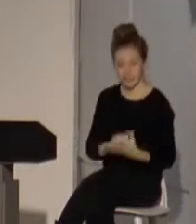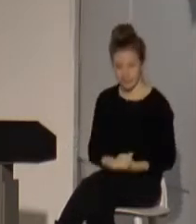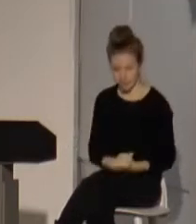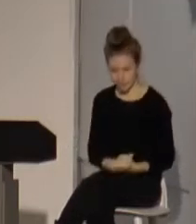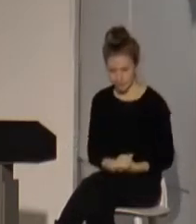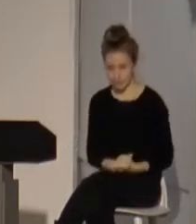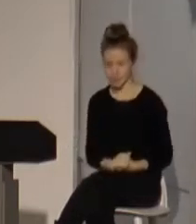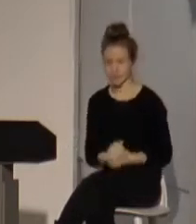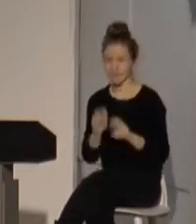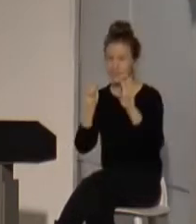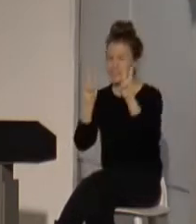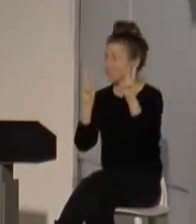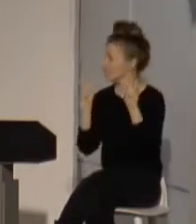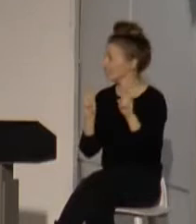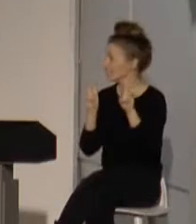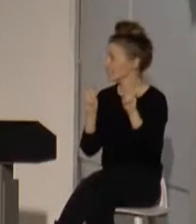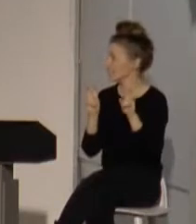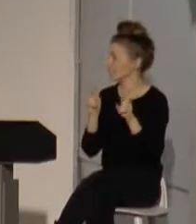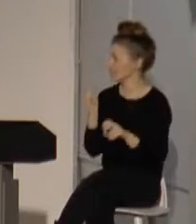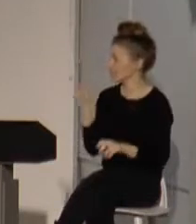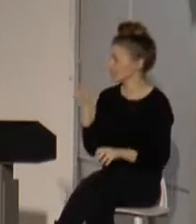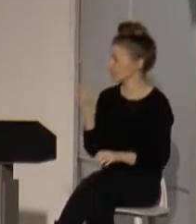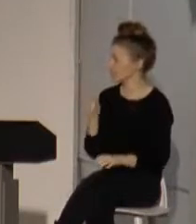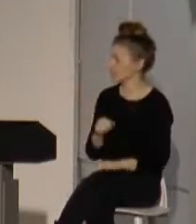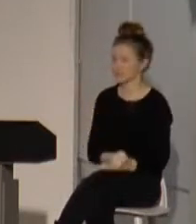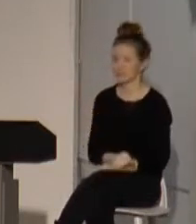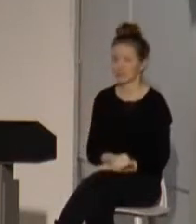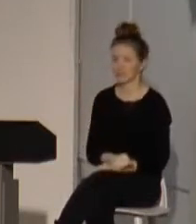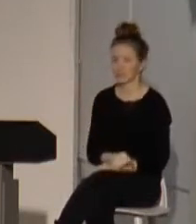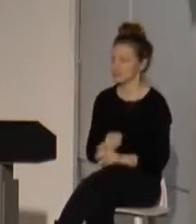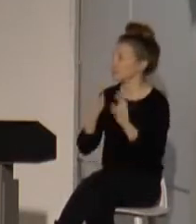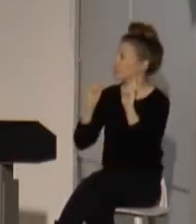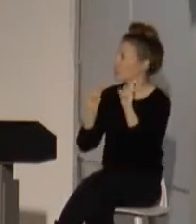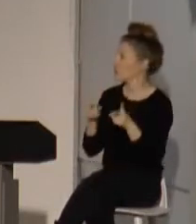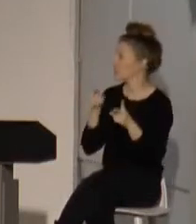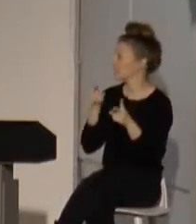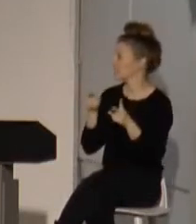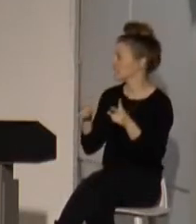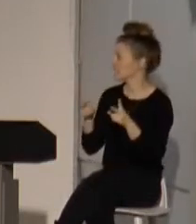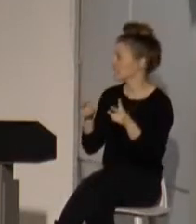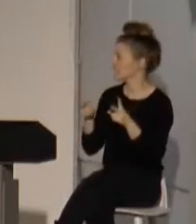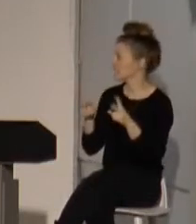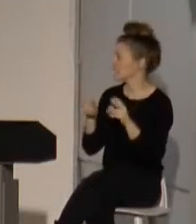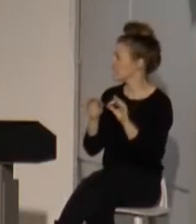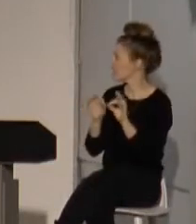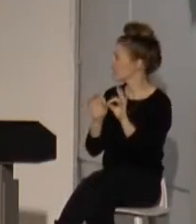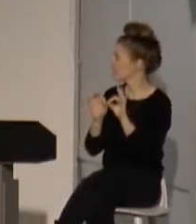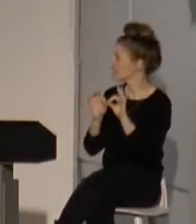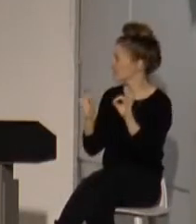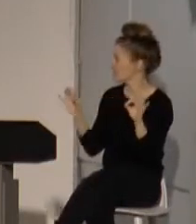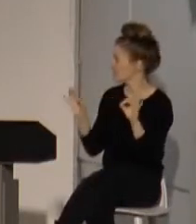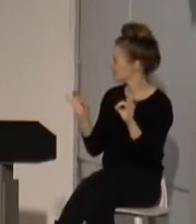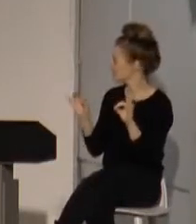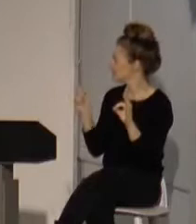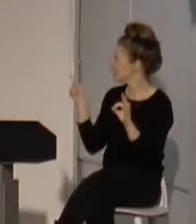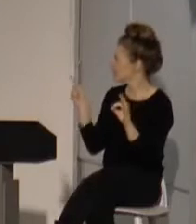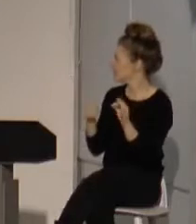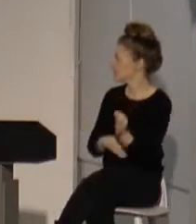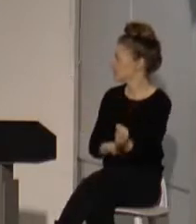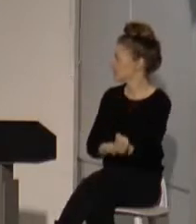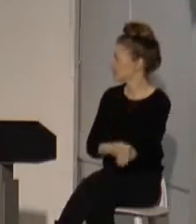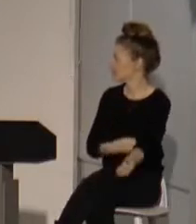ציטוט זה: ability is the ideological baseline by which humanness is determined. The lesser the